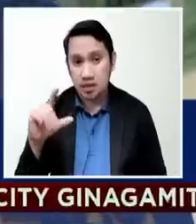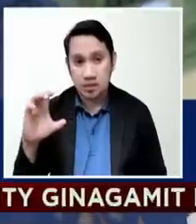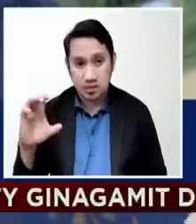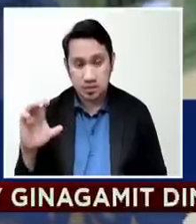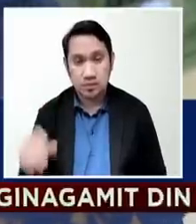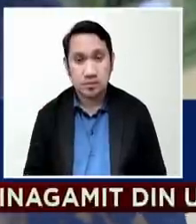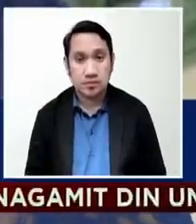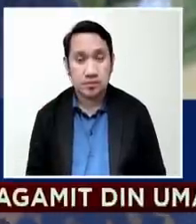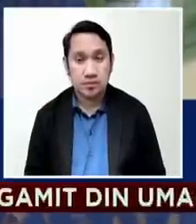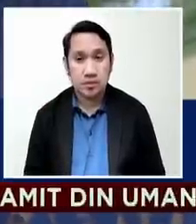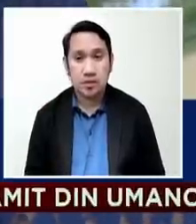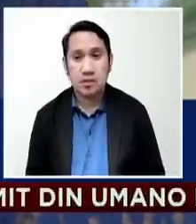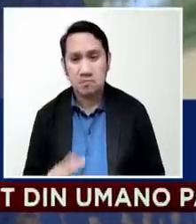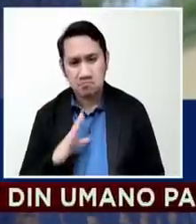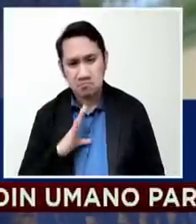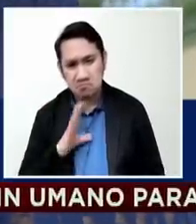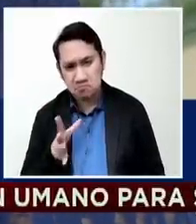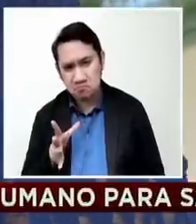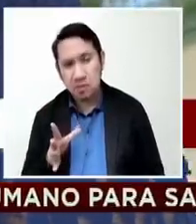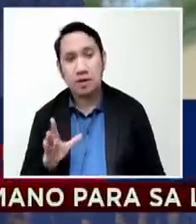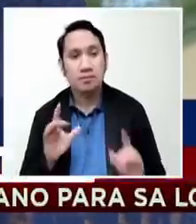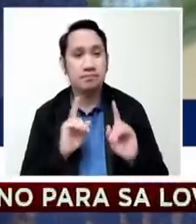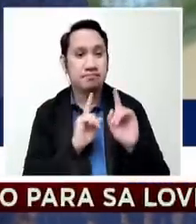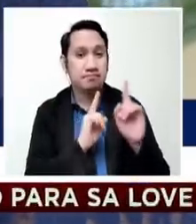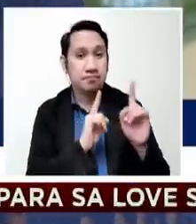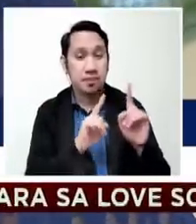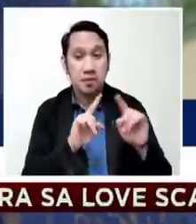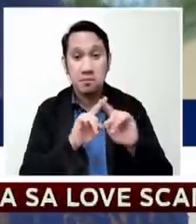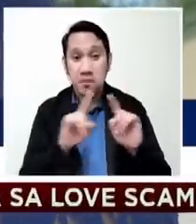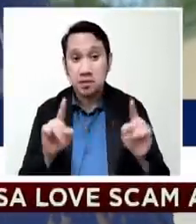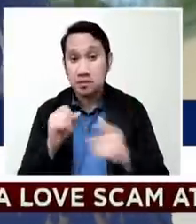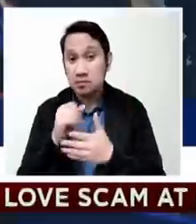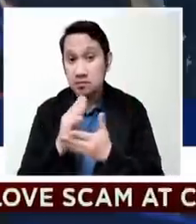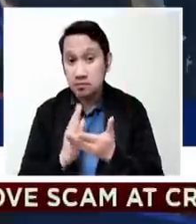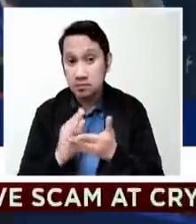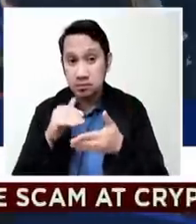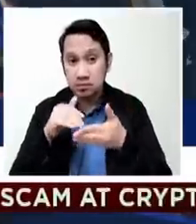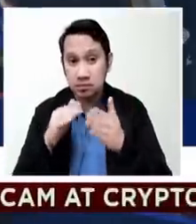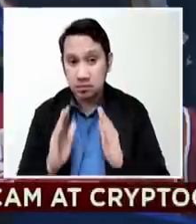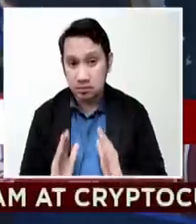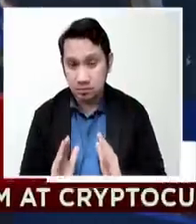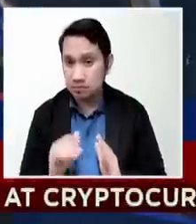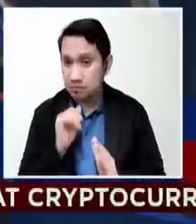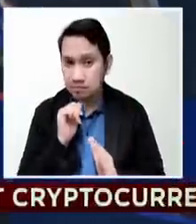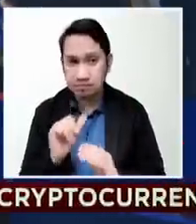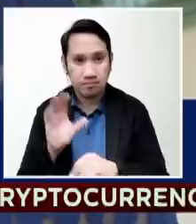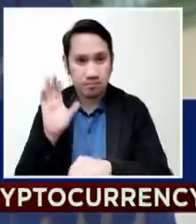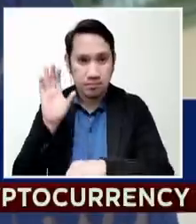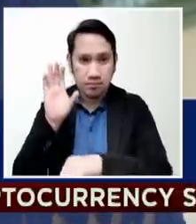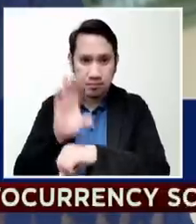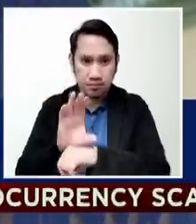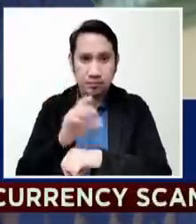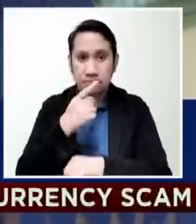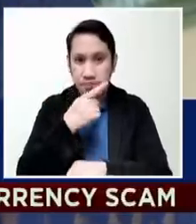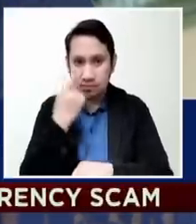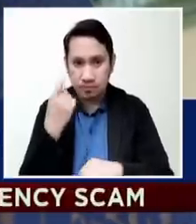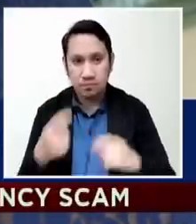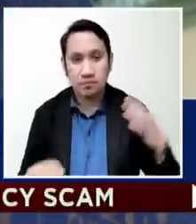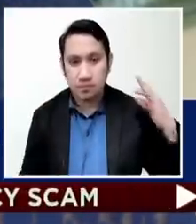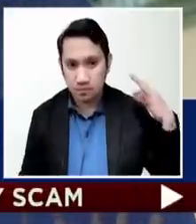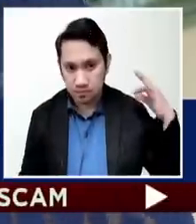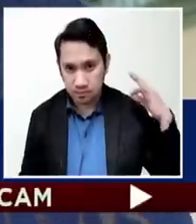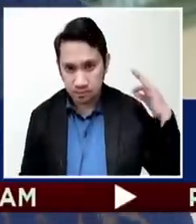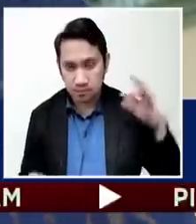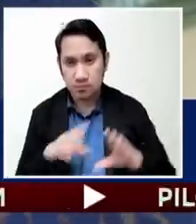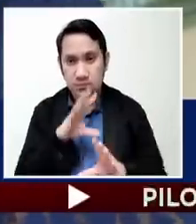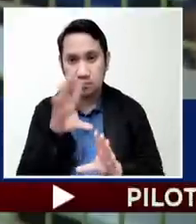ang attendance, pero may mga bata rin na hindi naman namin din pinilit dahil voluntary